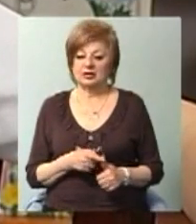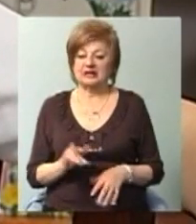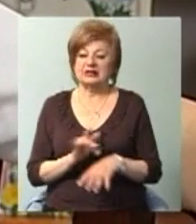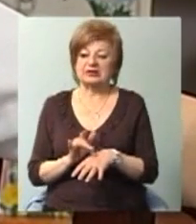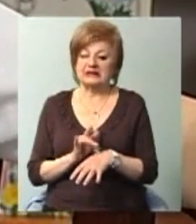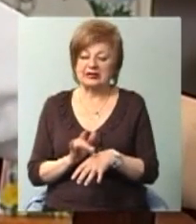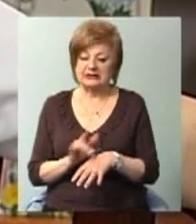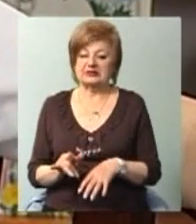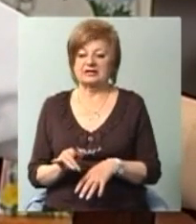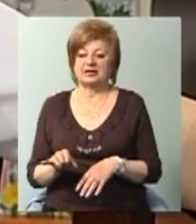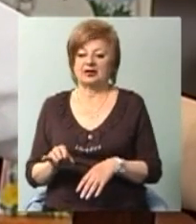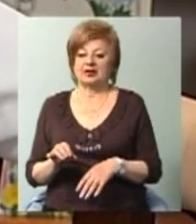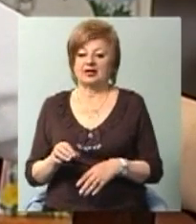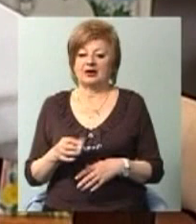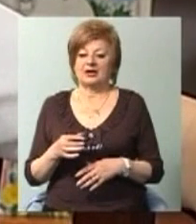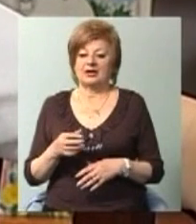Лису,